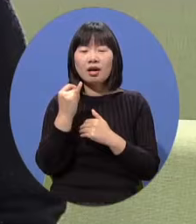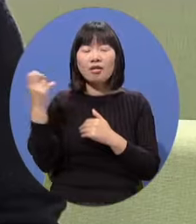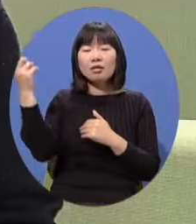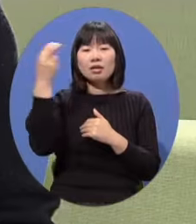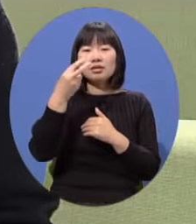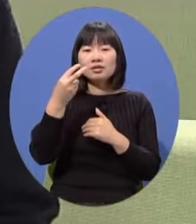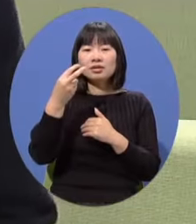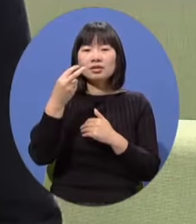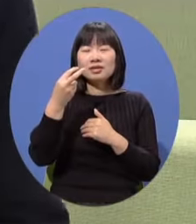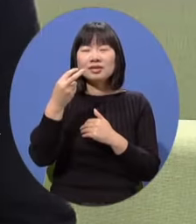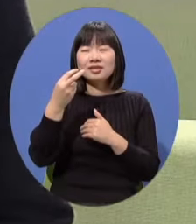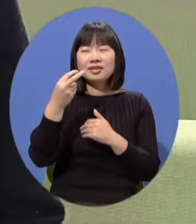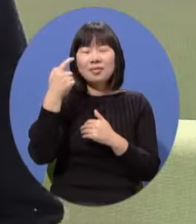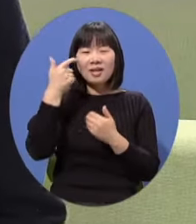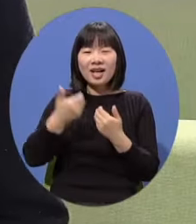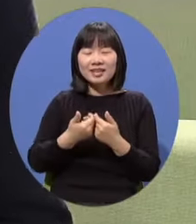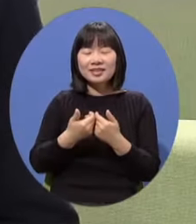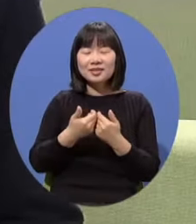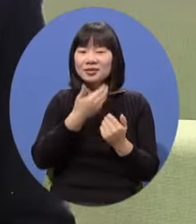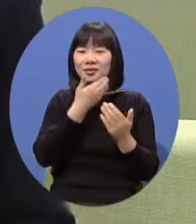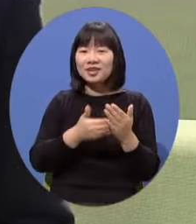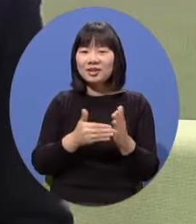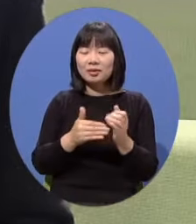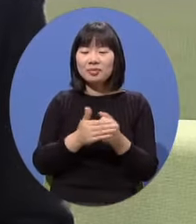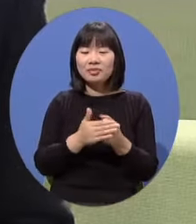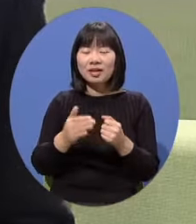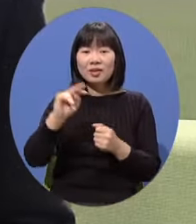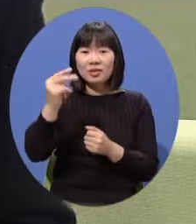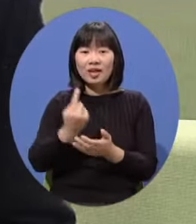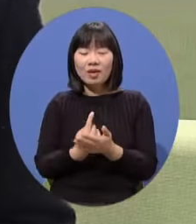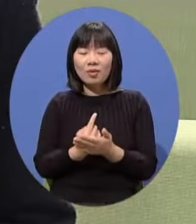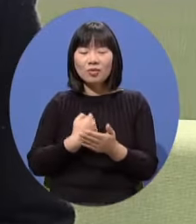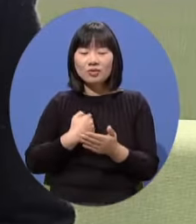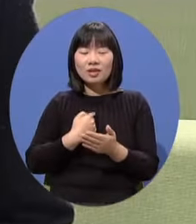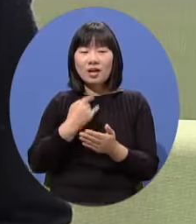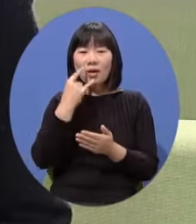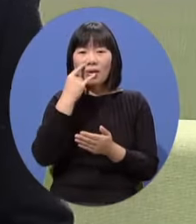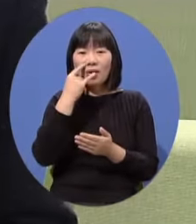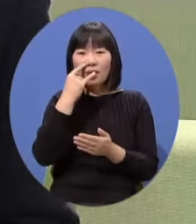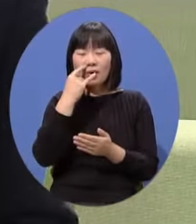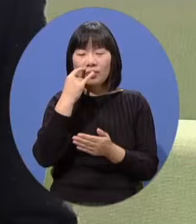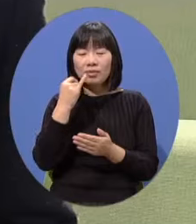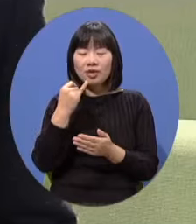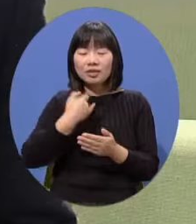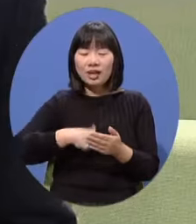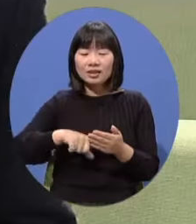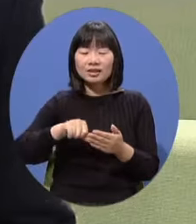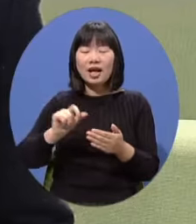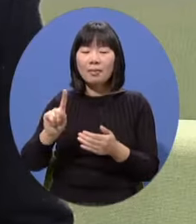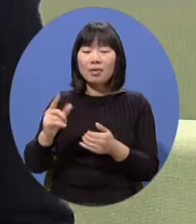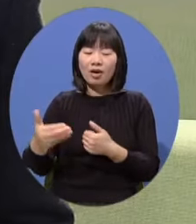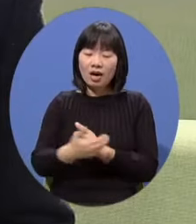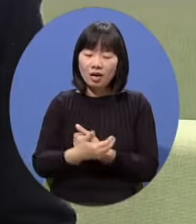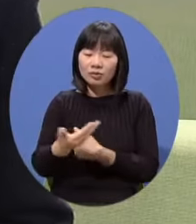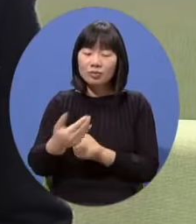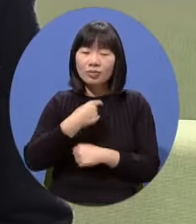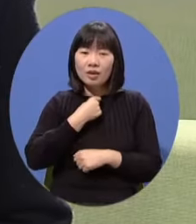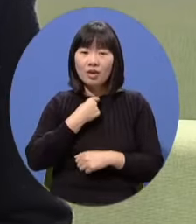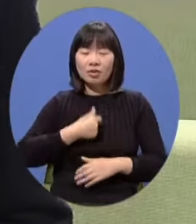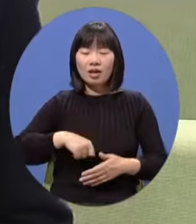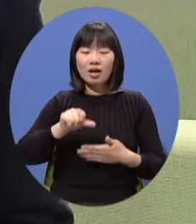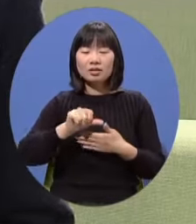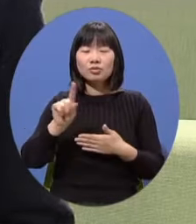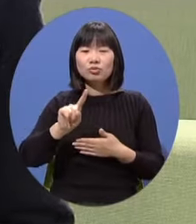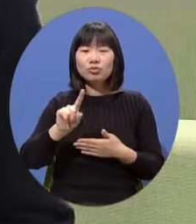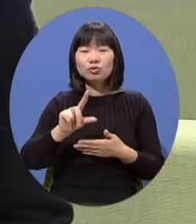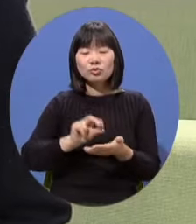다시 딱 반전이 주냐 딱 돌아오면서 어휴 그래도 엄마가 우리 아들 한번 꼭 안아줘야겠다. 네, 우리 아들이 기분이 어떤